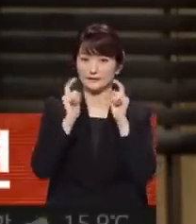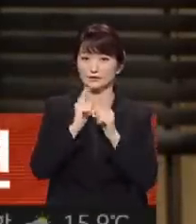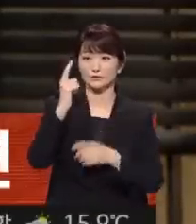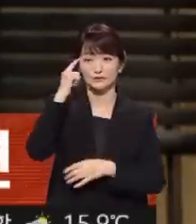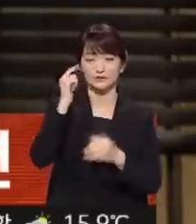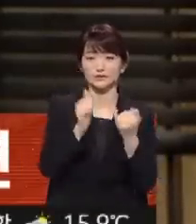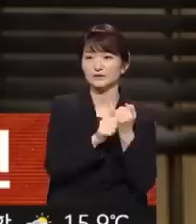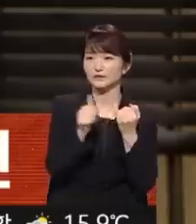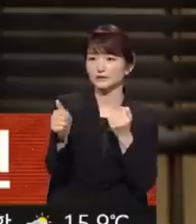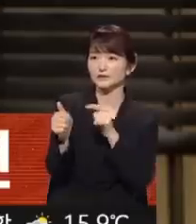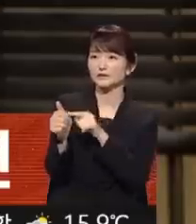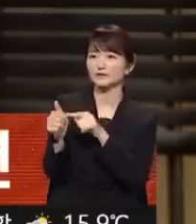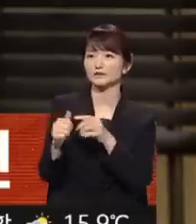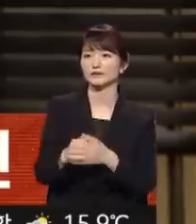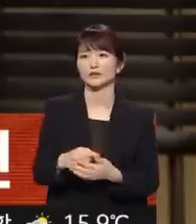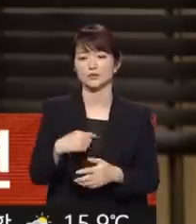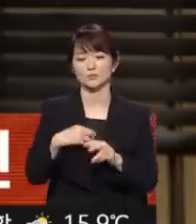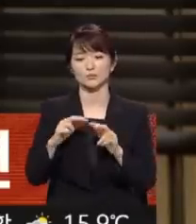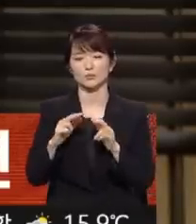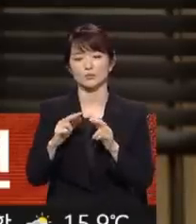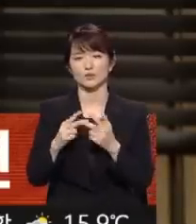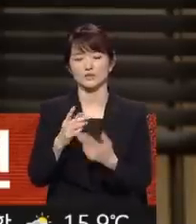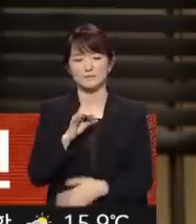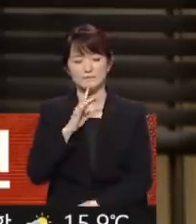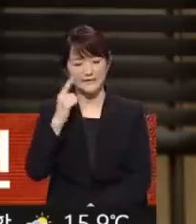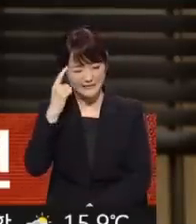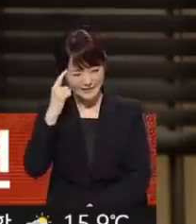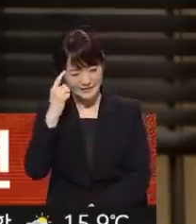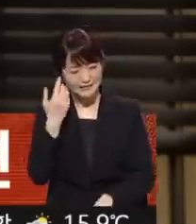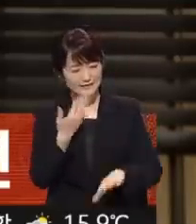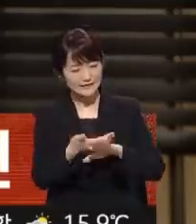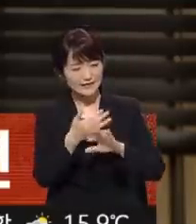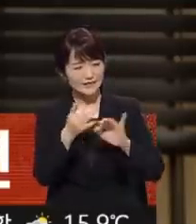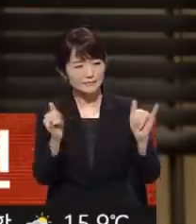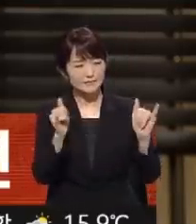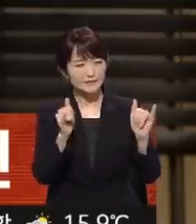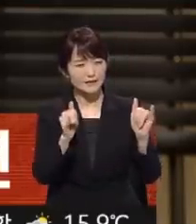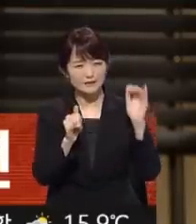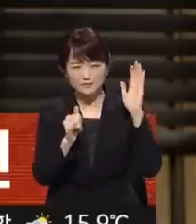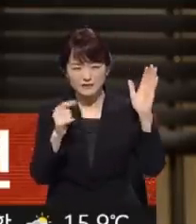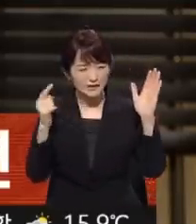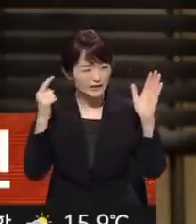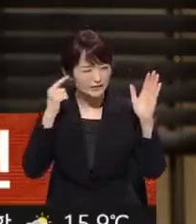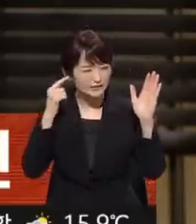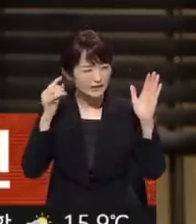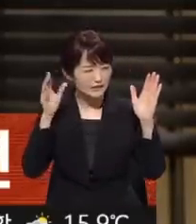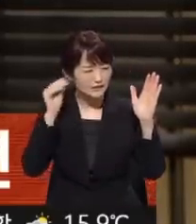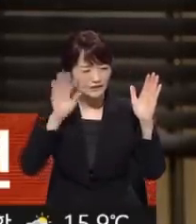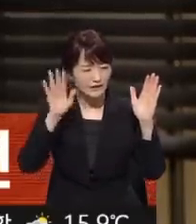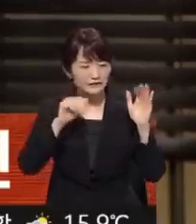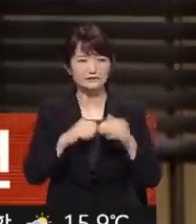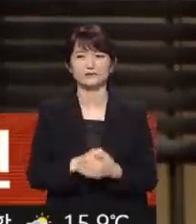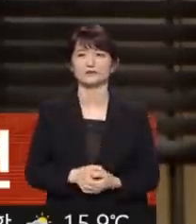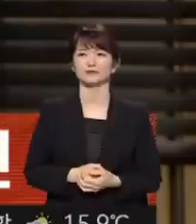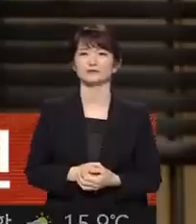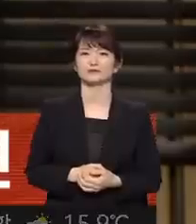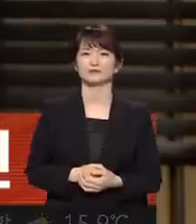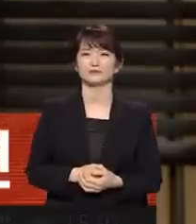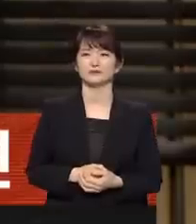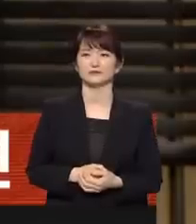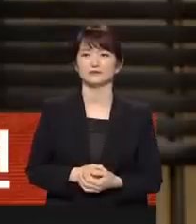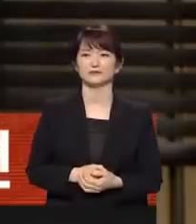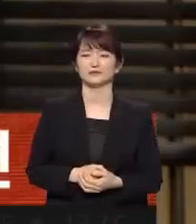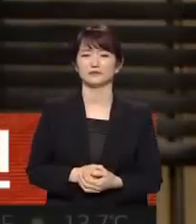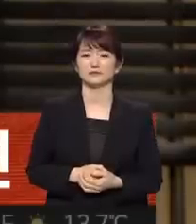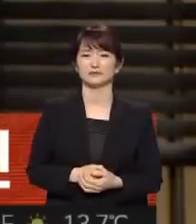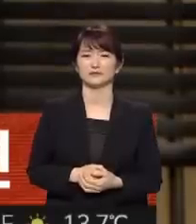남편은 본인만 생각하는 거예요. 남 얘기 듣지 않고 내 하고 싶은 얘기만 하고 싶어서. 그럼 백치는 계속 아니라는 거예요? 저는 백치는 아니고 배드민턴